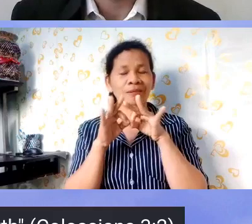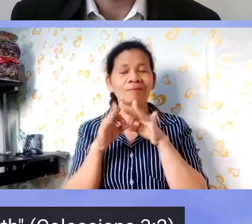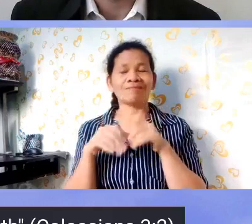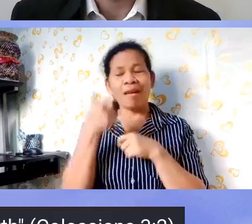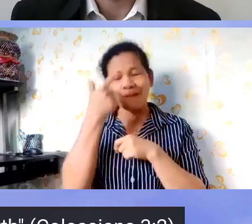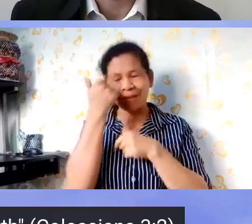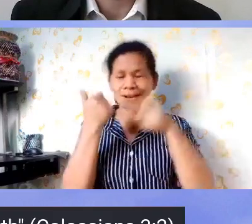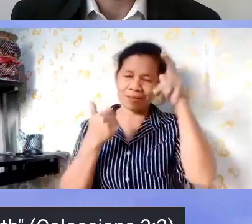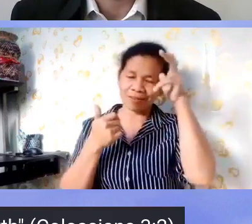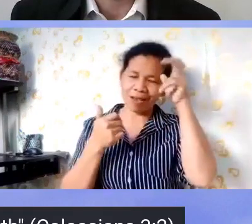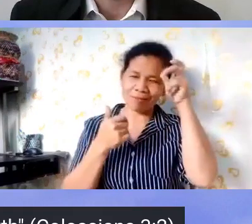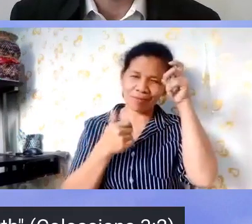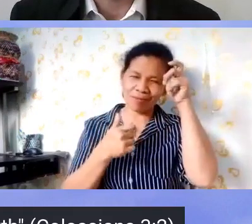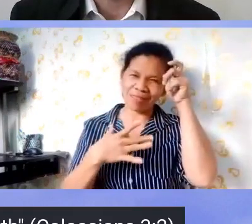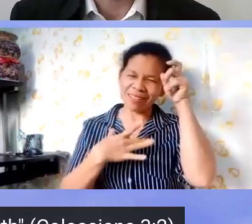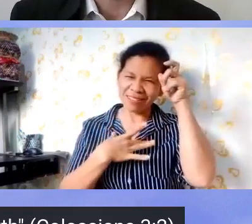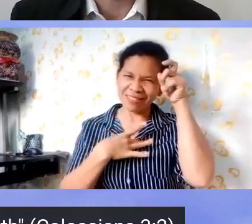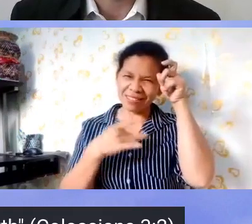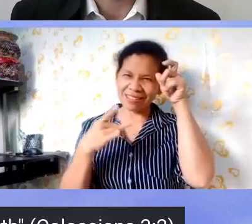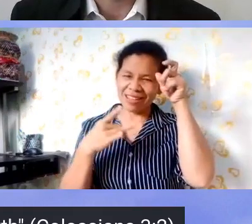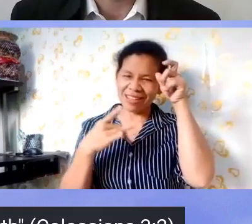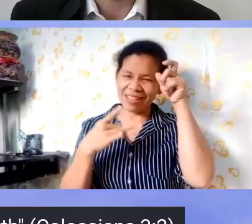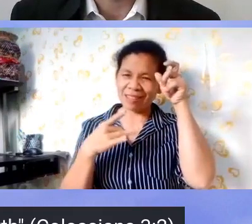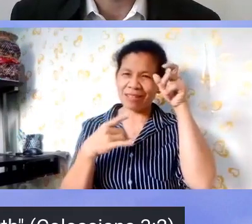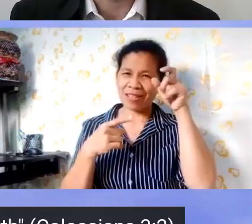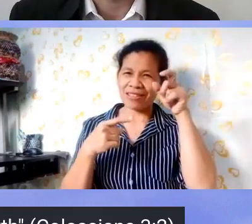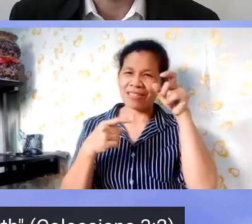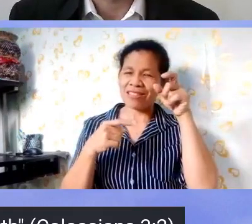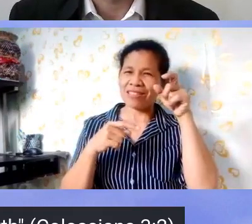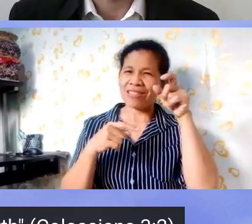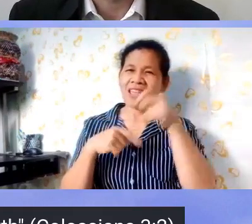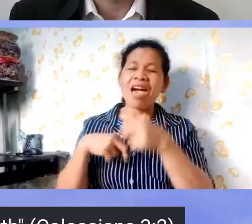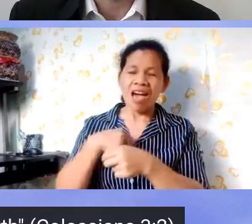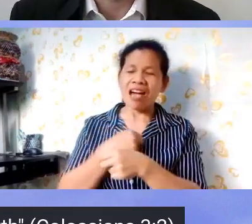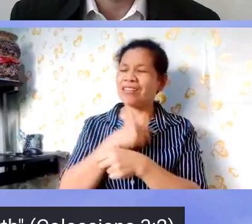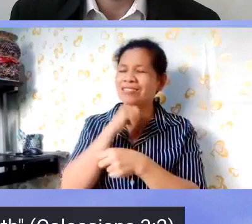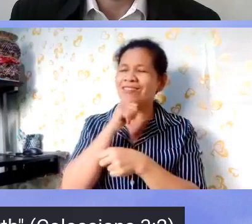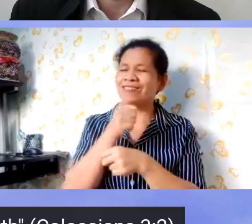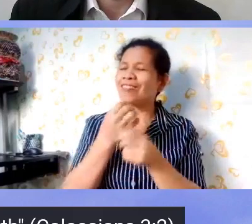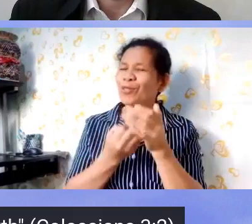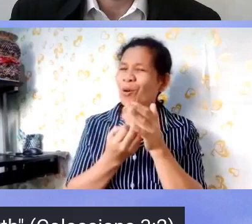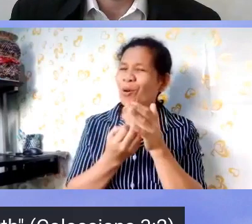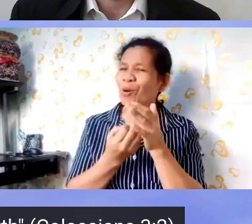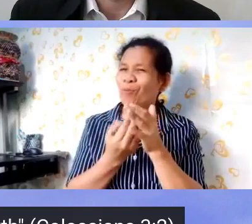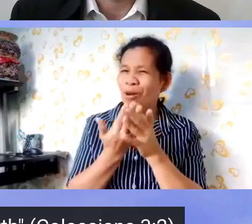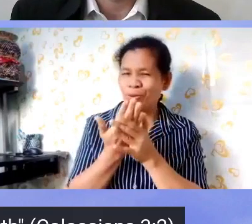tingnan, pero wala kang masyadong mapapakinabangan. Abo?